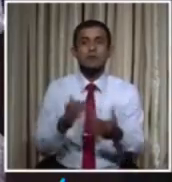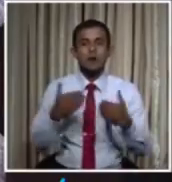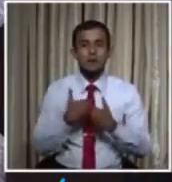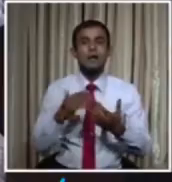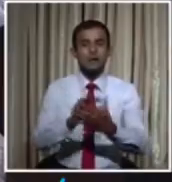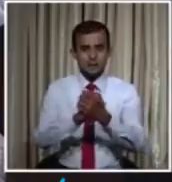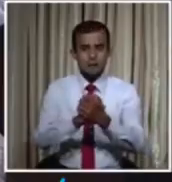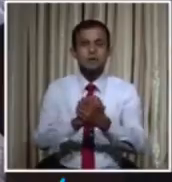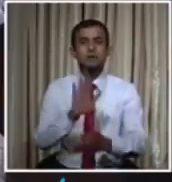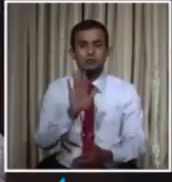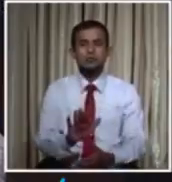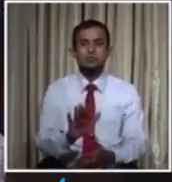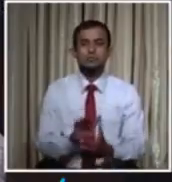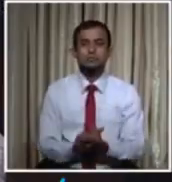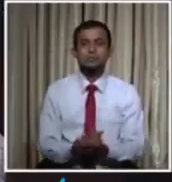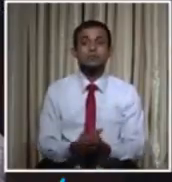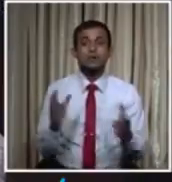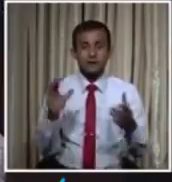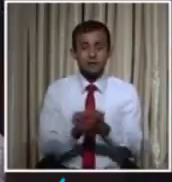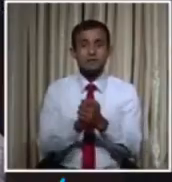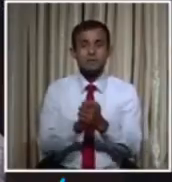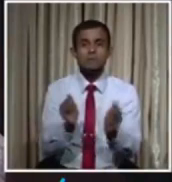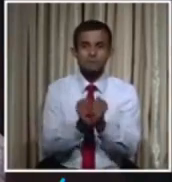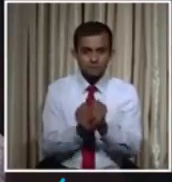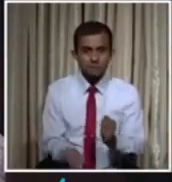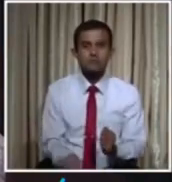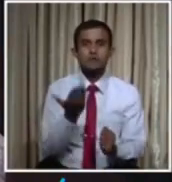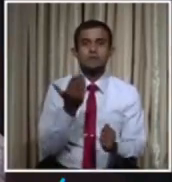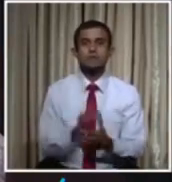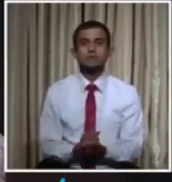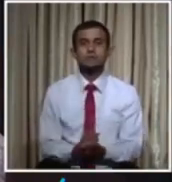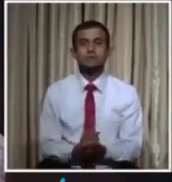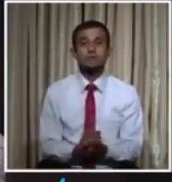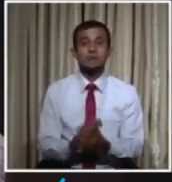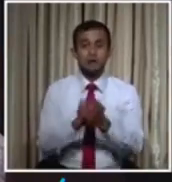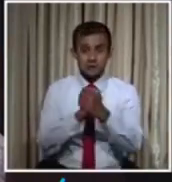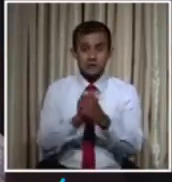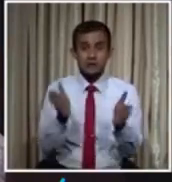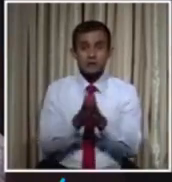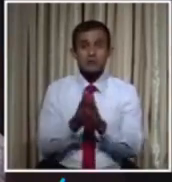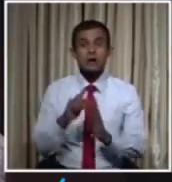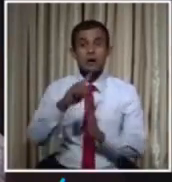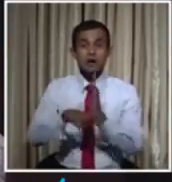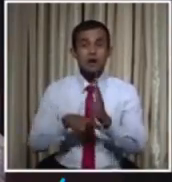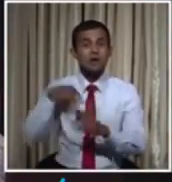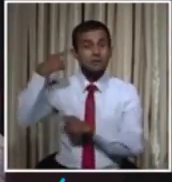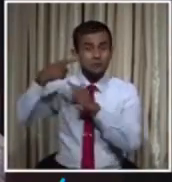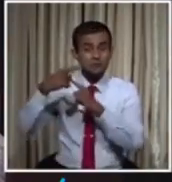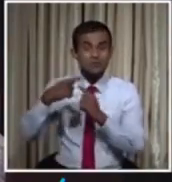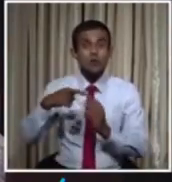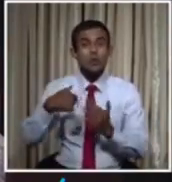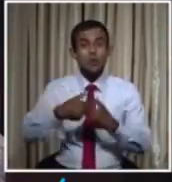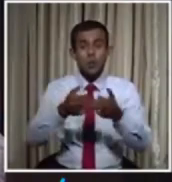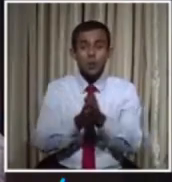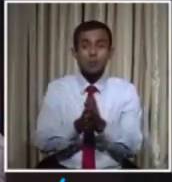ඉමු. එක්සත්ව කටයුතු කරමු. එක්සත්කමෙන් රටේ ස්වෛරීත්වයේ බහුමිකකණ්ඩතාවය